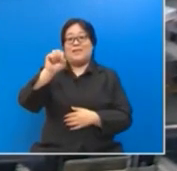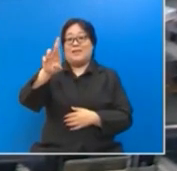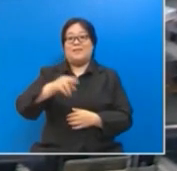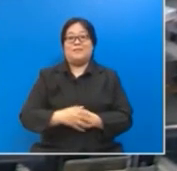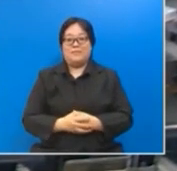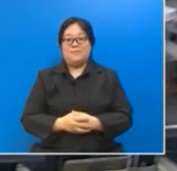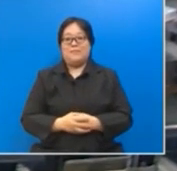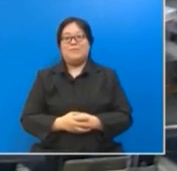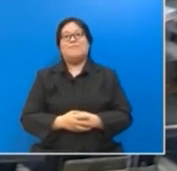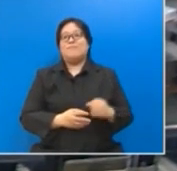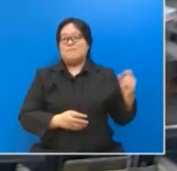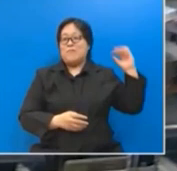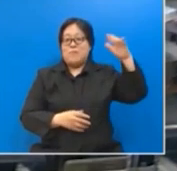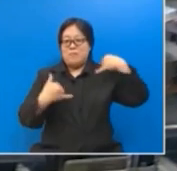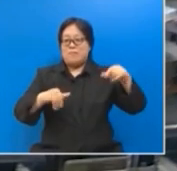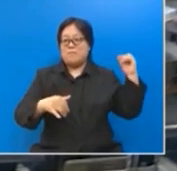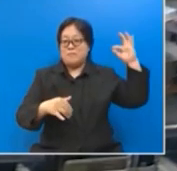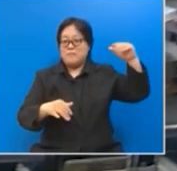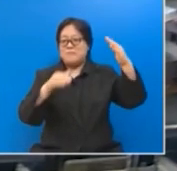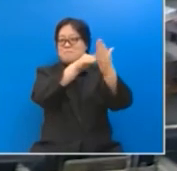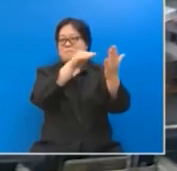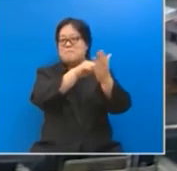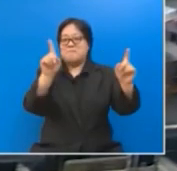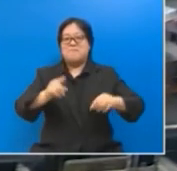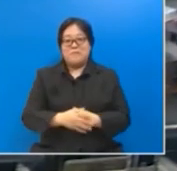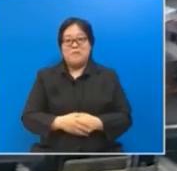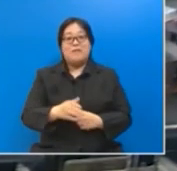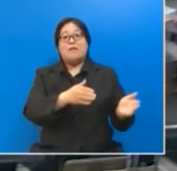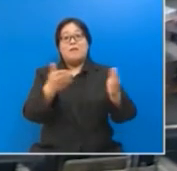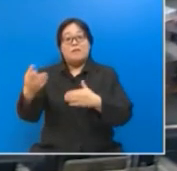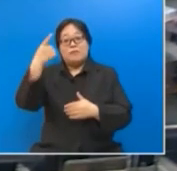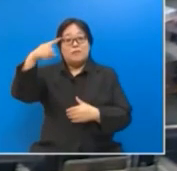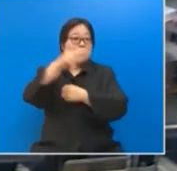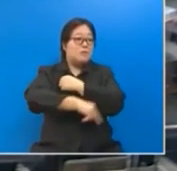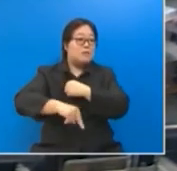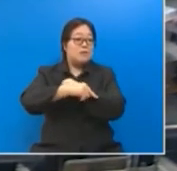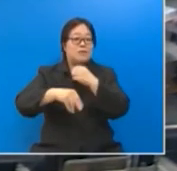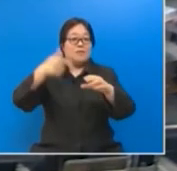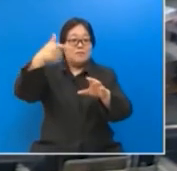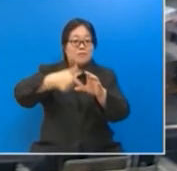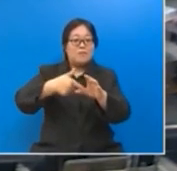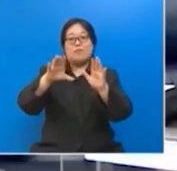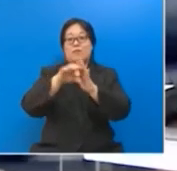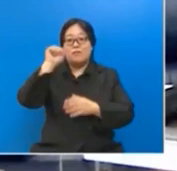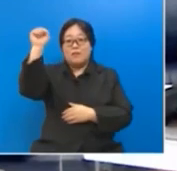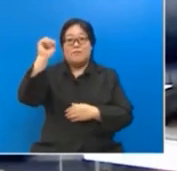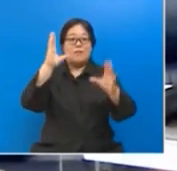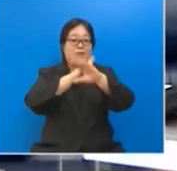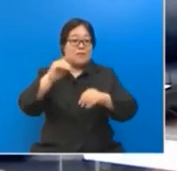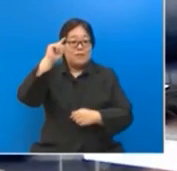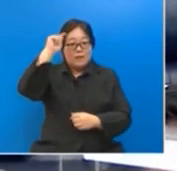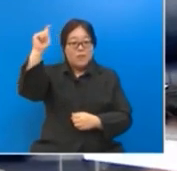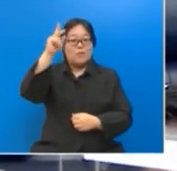Responsibility. Bagi semua negeri termasuk negeri-negeri pengeluar minyak utama dalam Malaysia seperti Sabah, Sarawak, Terengganu dan